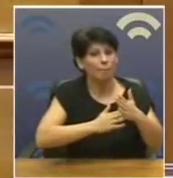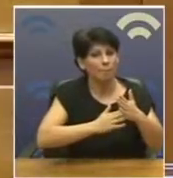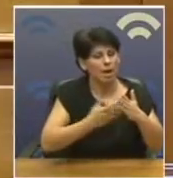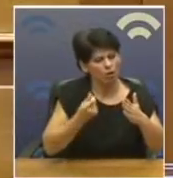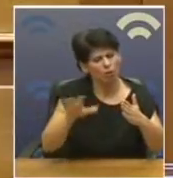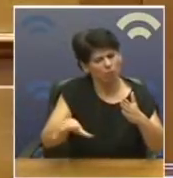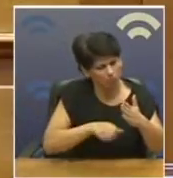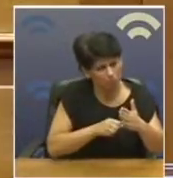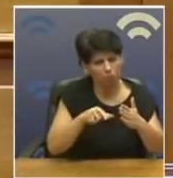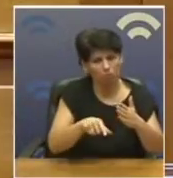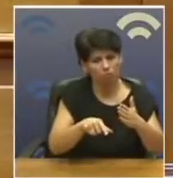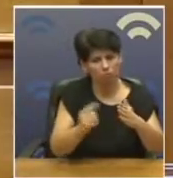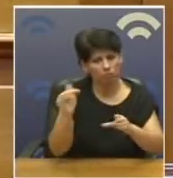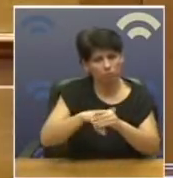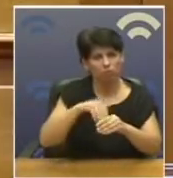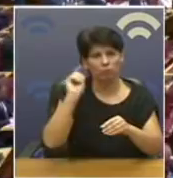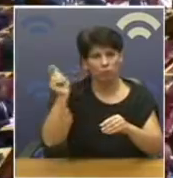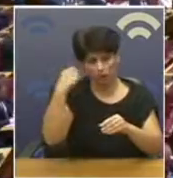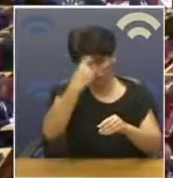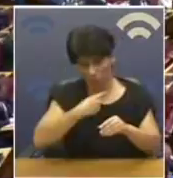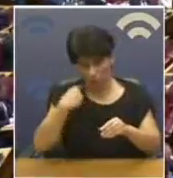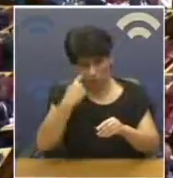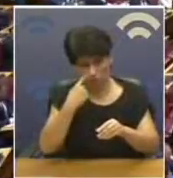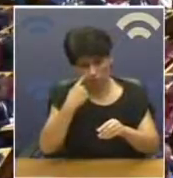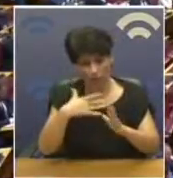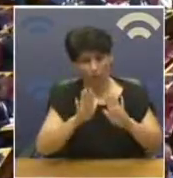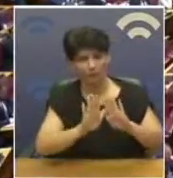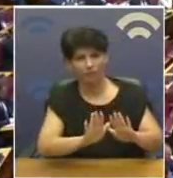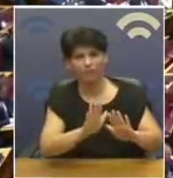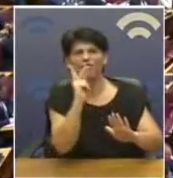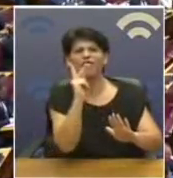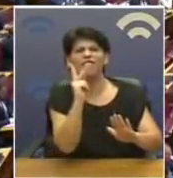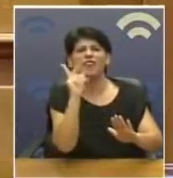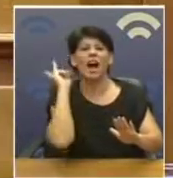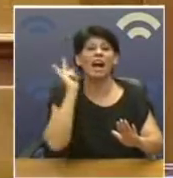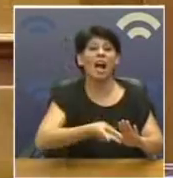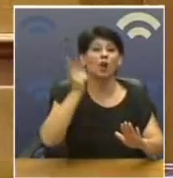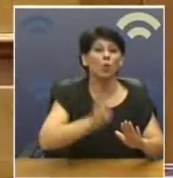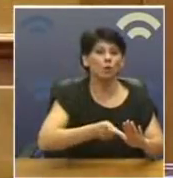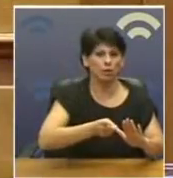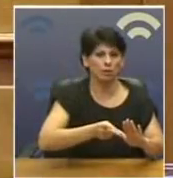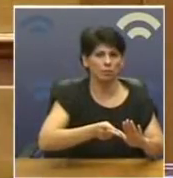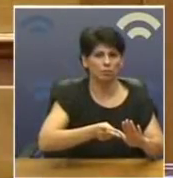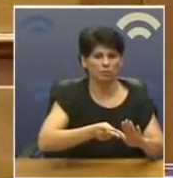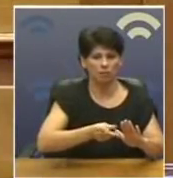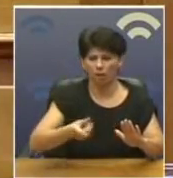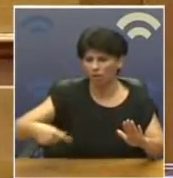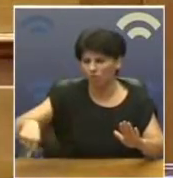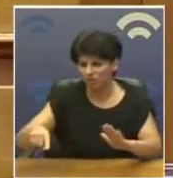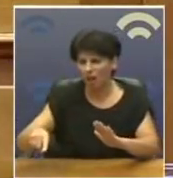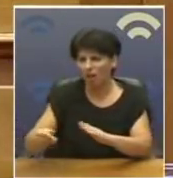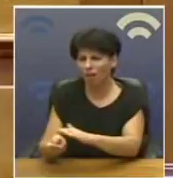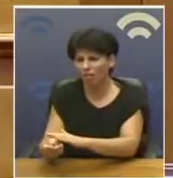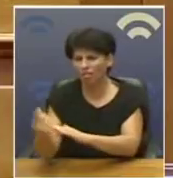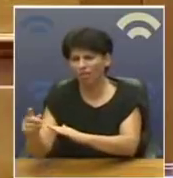δωροληψία στην οποία εμπλέκονται πολιτικά πρόσωπα παρέμειναν κακουργήματα. Κατά τα λοιπά πράγματι καταργήθηκε όμως